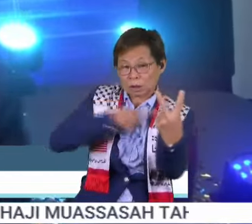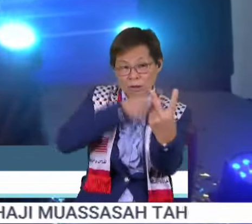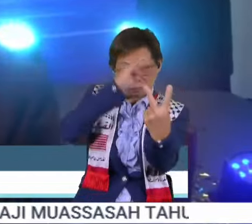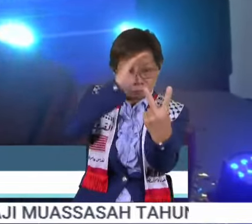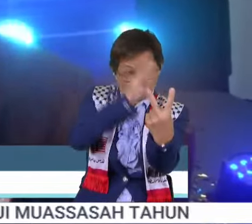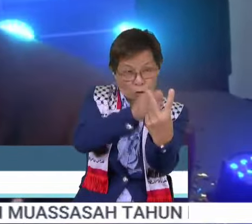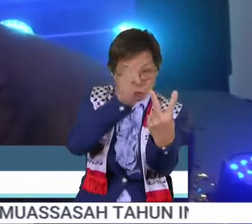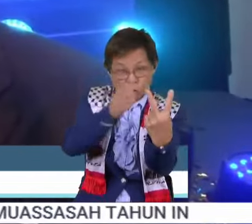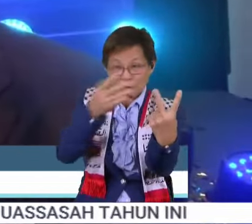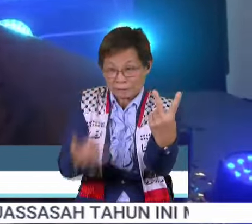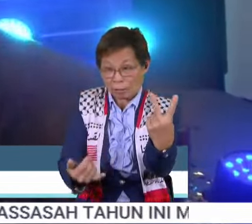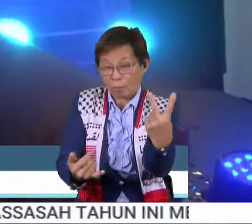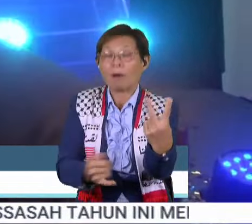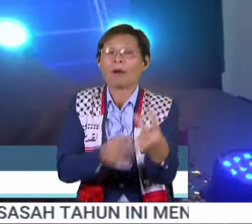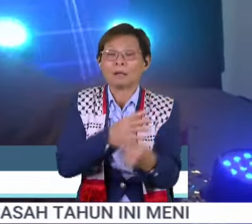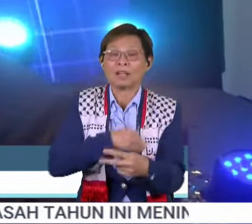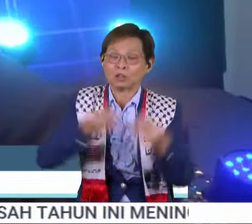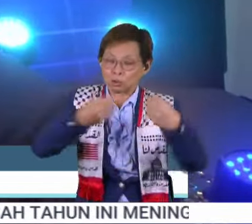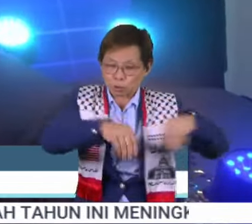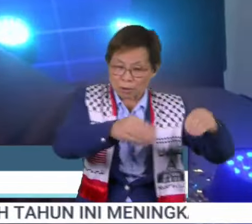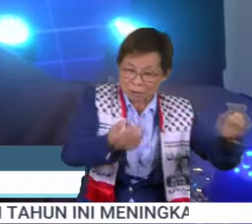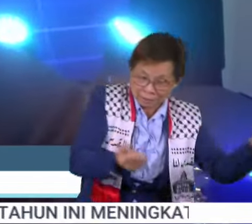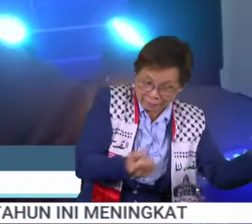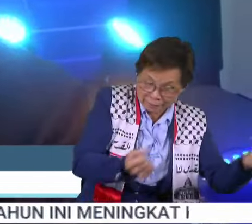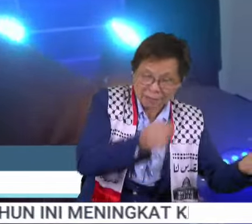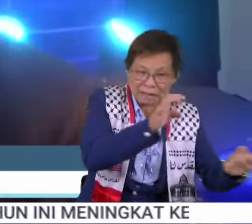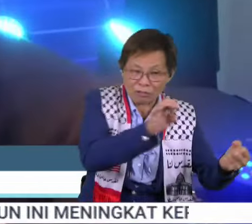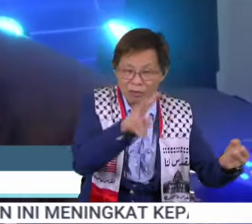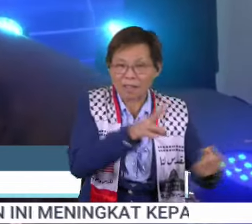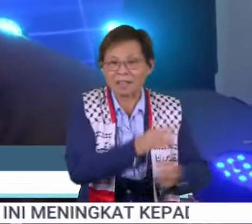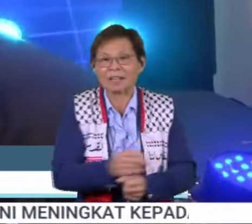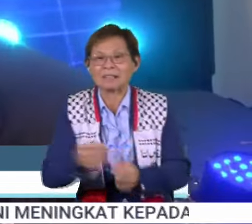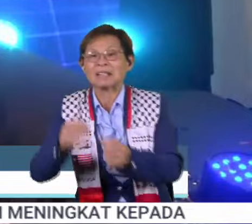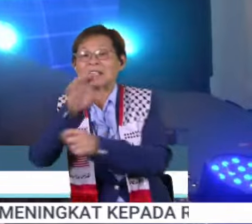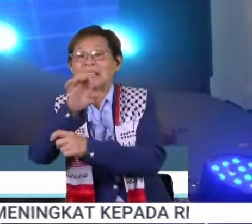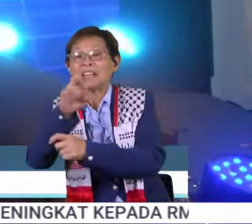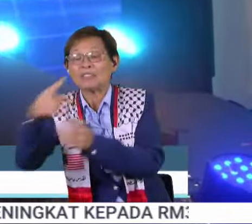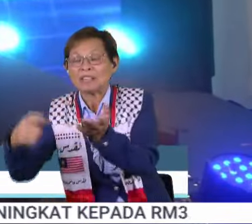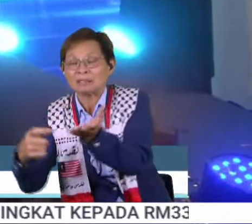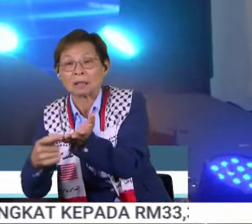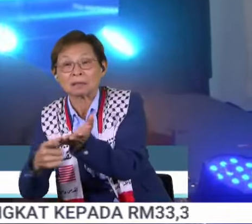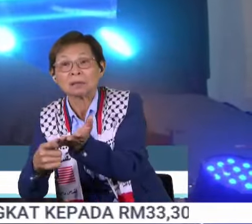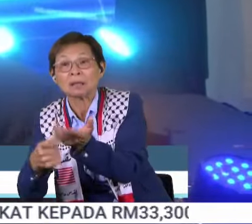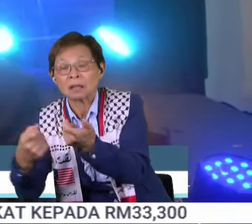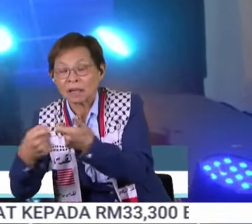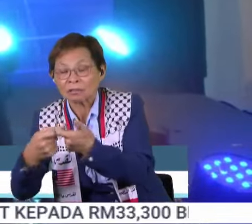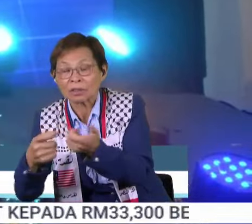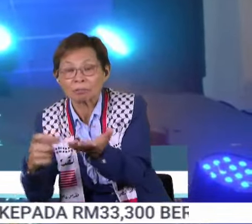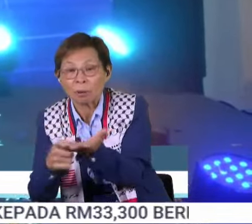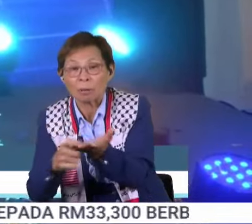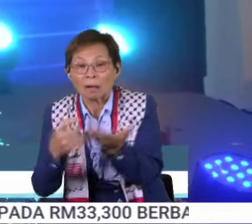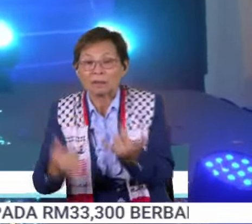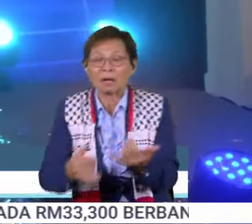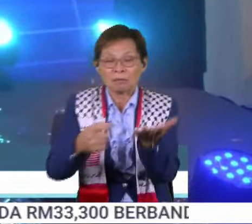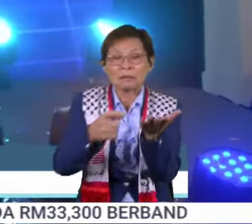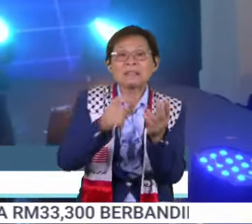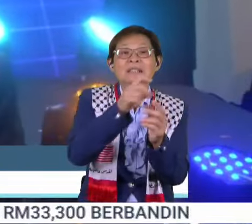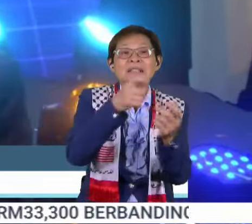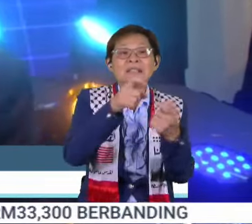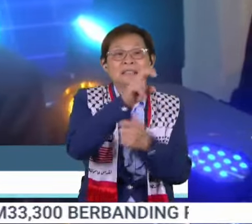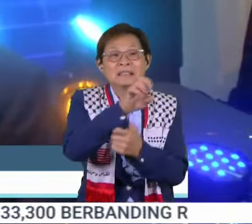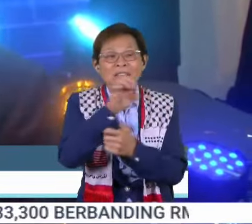fokus buat masa ini selain daripada penjualan kereta EV ialah EV charger juga. Ya, ada EV charging station sekarang dalam